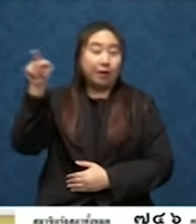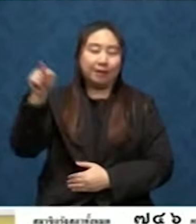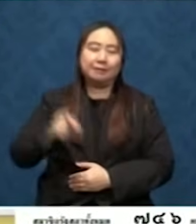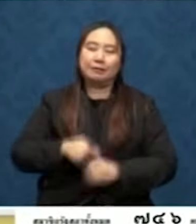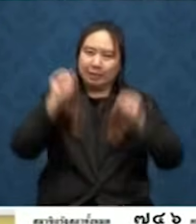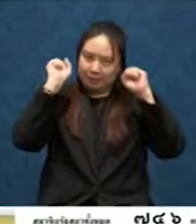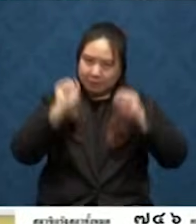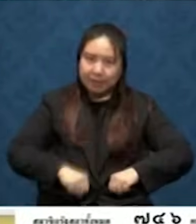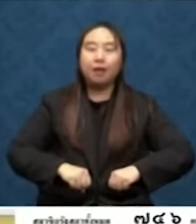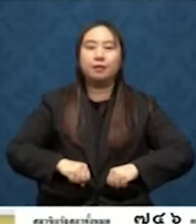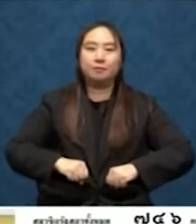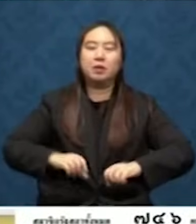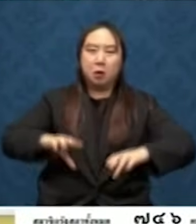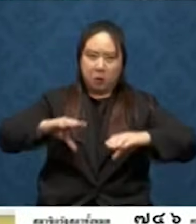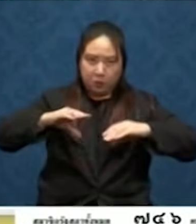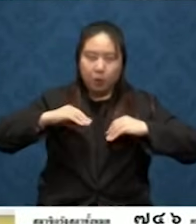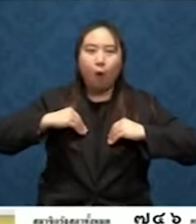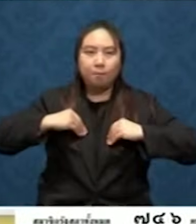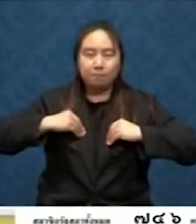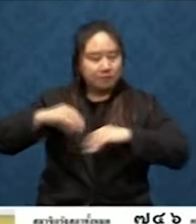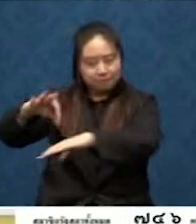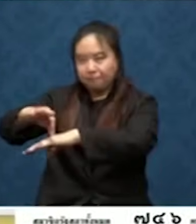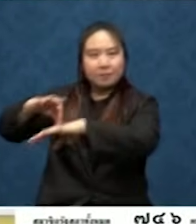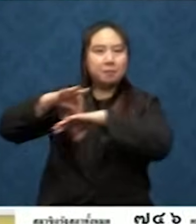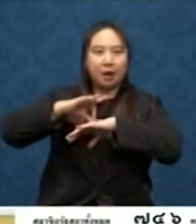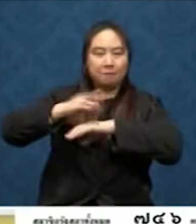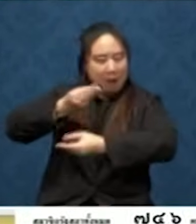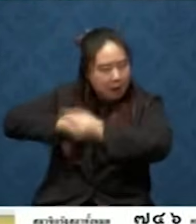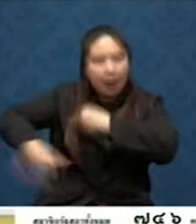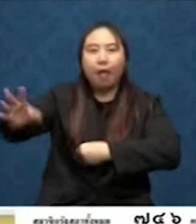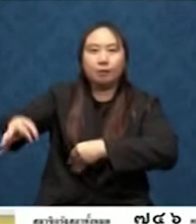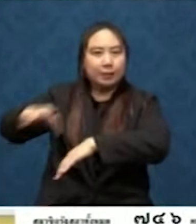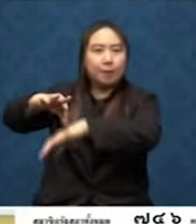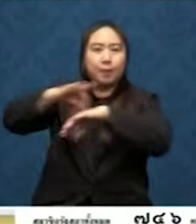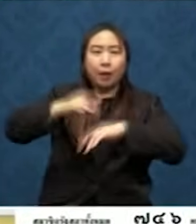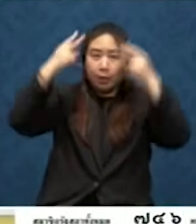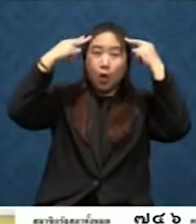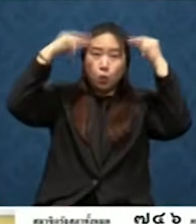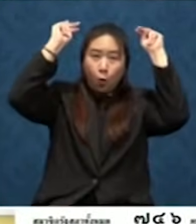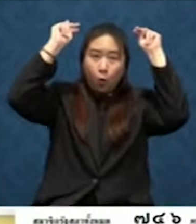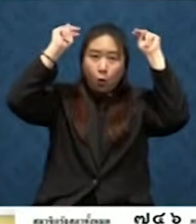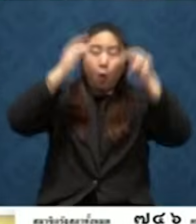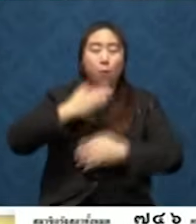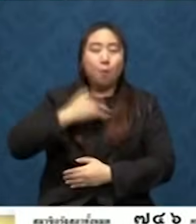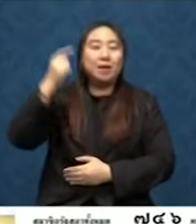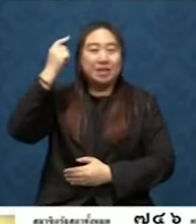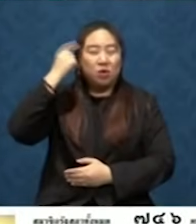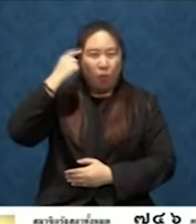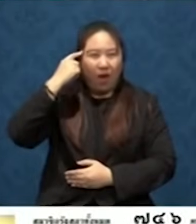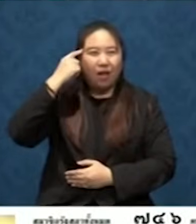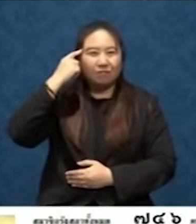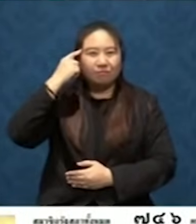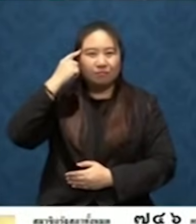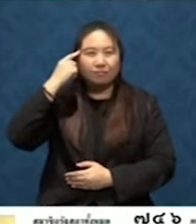หน้าตัดและยอมแลกทุกสิ่งทุกอย่างเพื่อได้มาซึ่งตำแหน่งนายกรัฐมนตรีผมคิดว่าสิ่งที่ท่านได้แถมกลับมาด้วยครับ